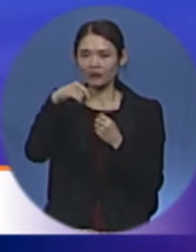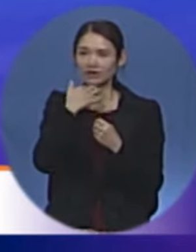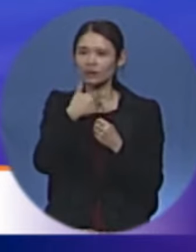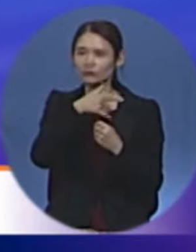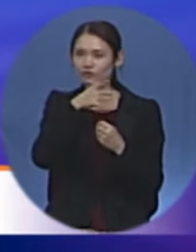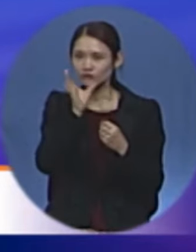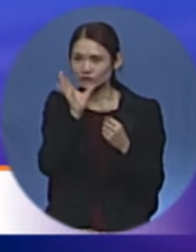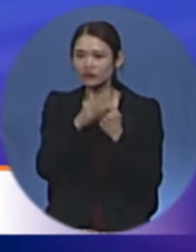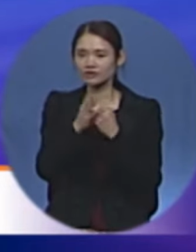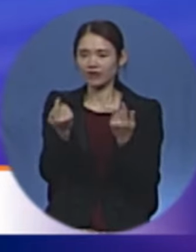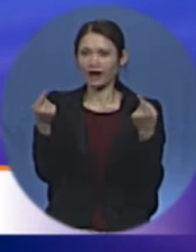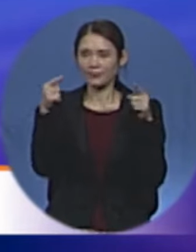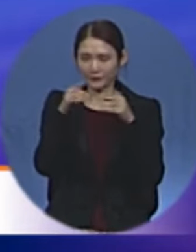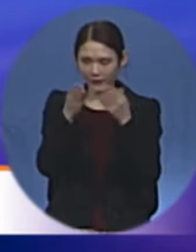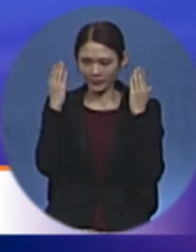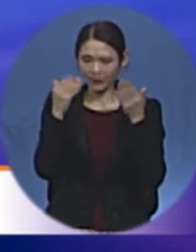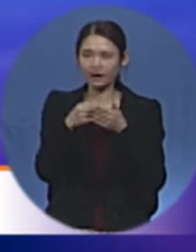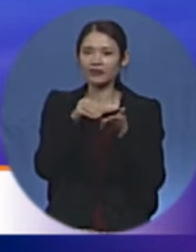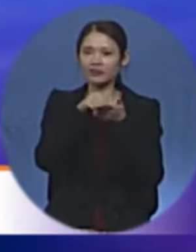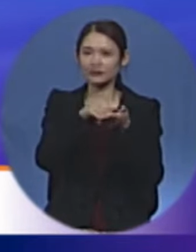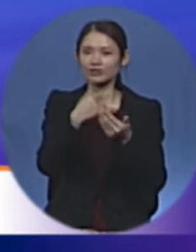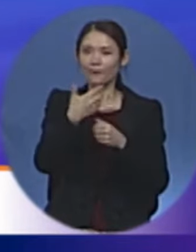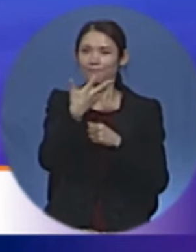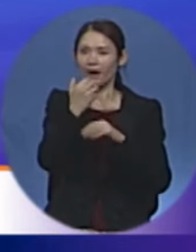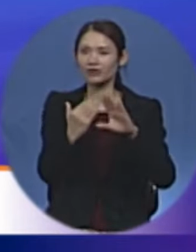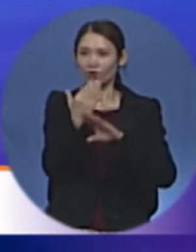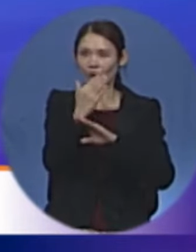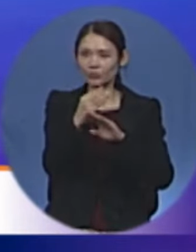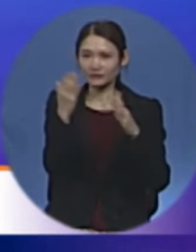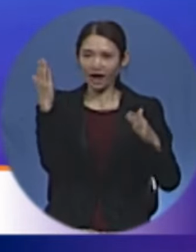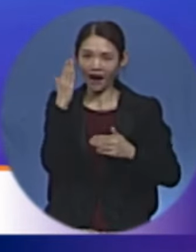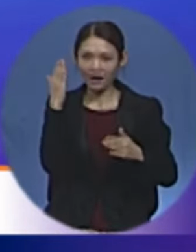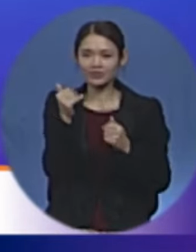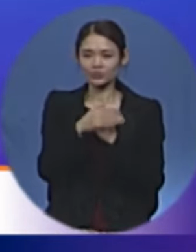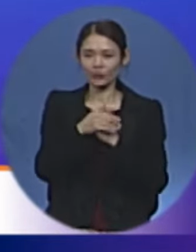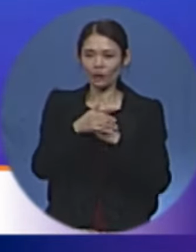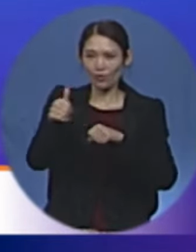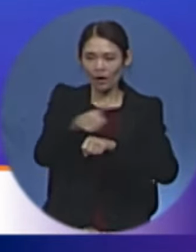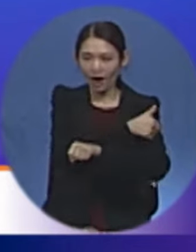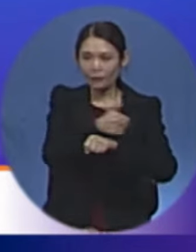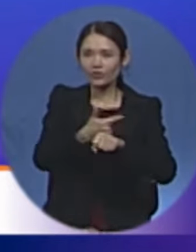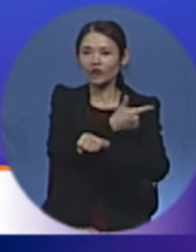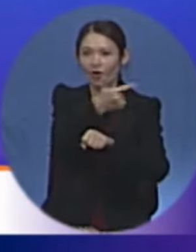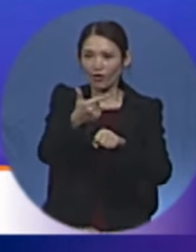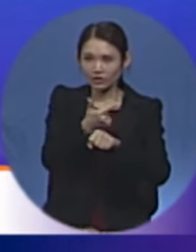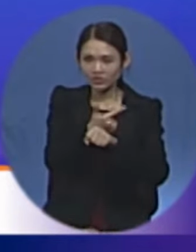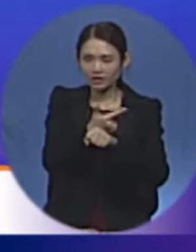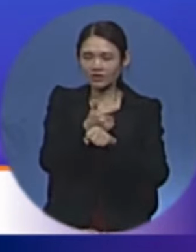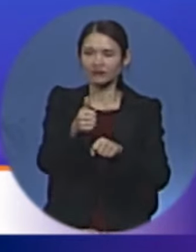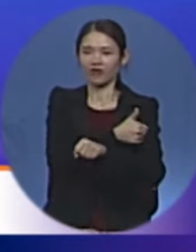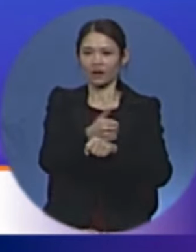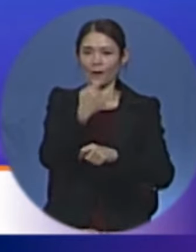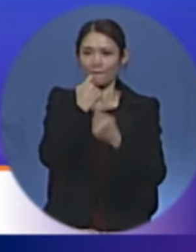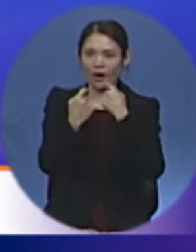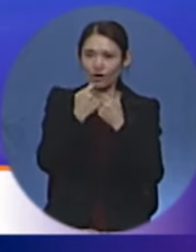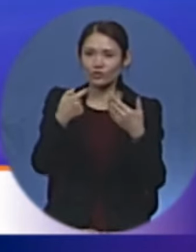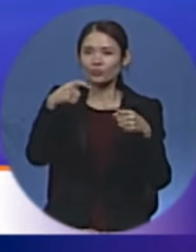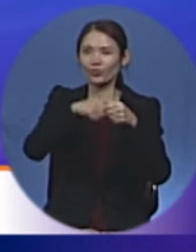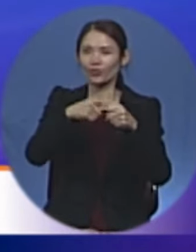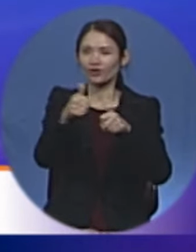교문에 들어섰습니다. 8순을 넘긴 학생도 있는가 하면 왕복 6시간 거리를 오직 배우기 위해 오가는 학생도